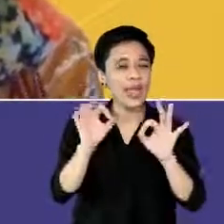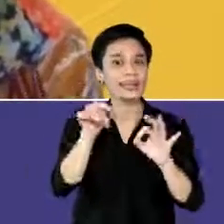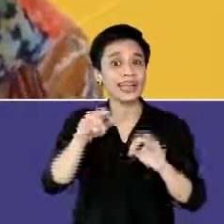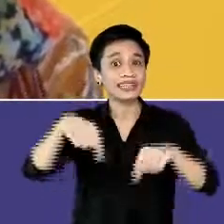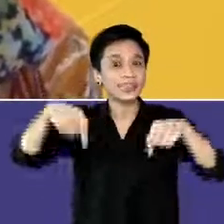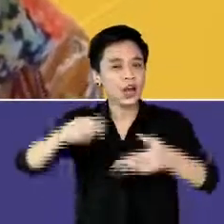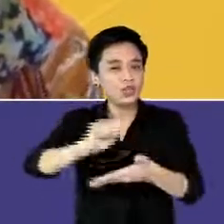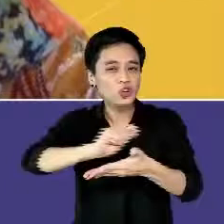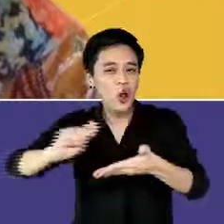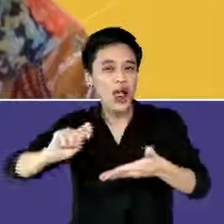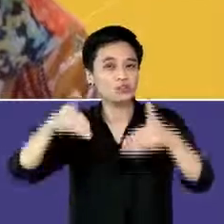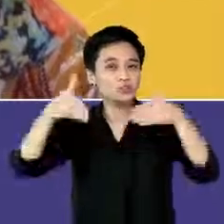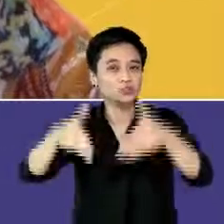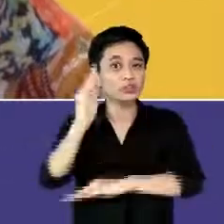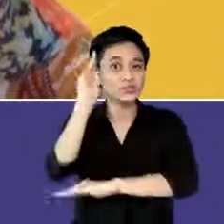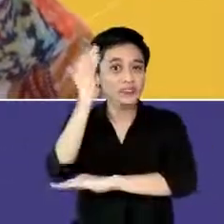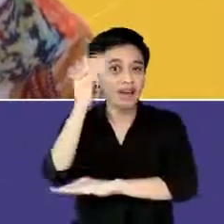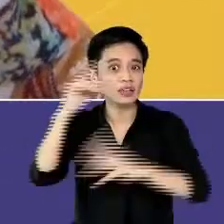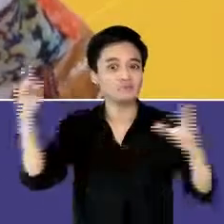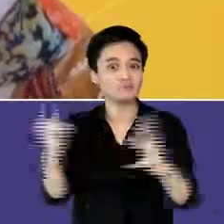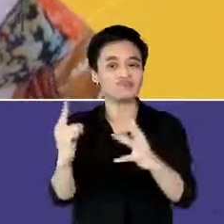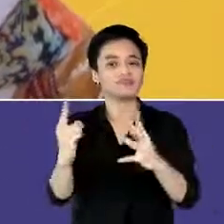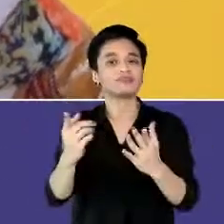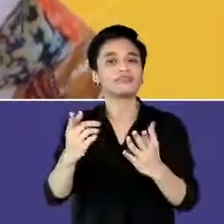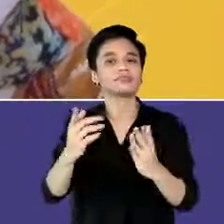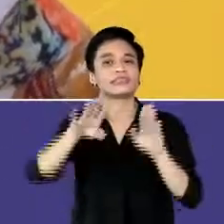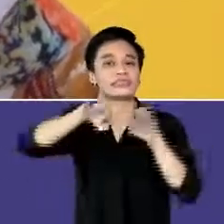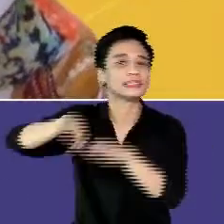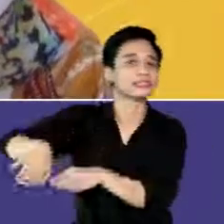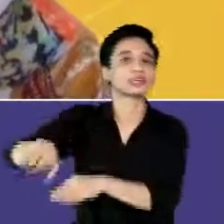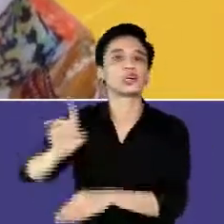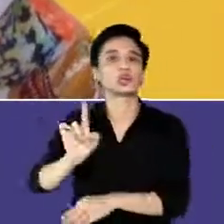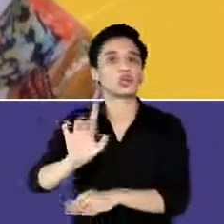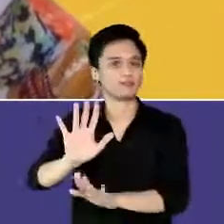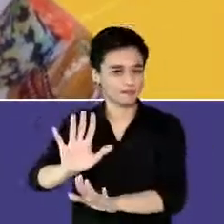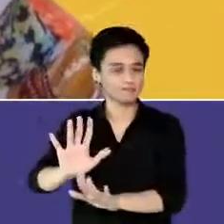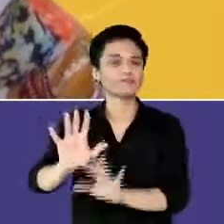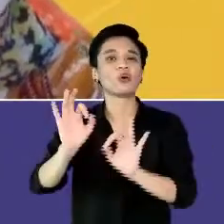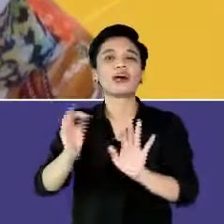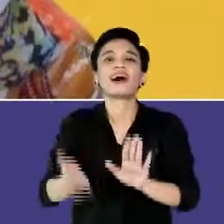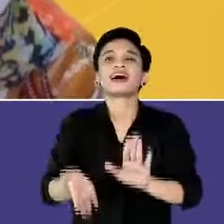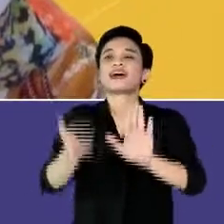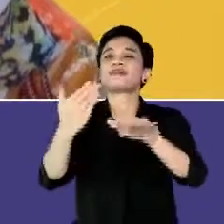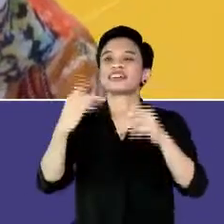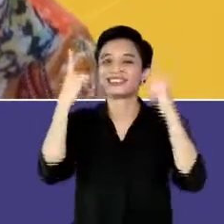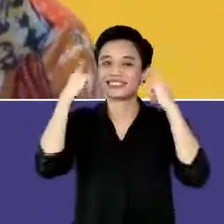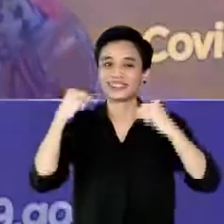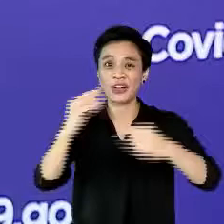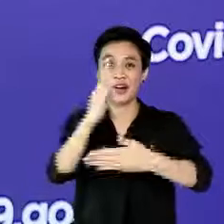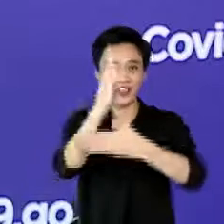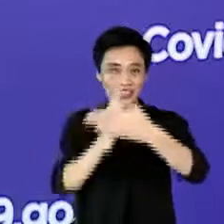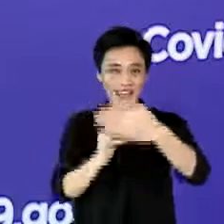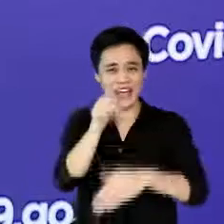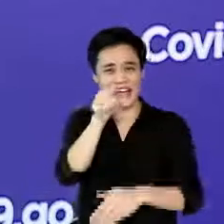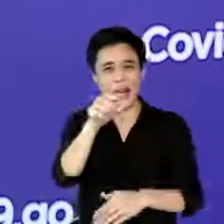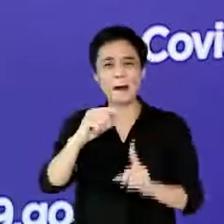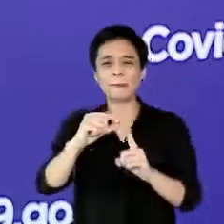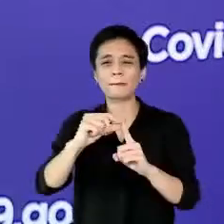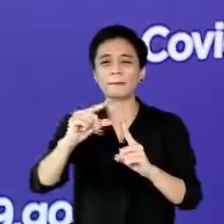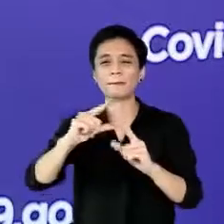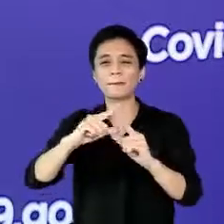dilanjutkan untuk wilayah DKI Jakarta untuk sekolah tatap muka baik sekarang saya kembali ke Jawa Tengah ke Pak Prasetyo